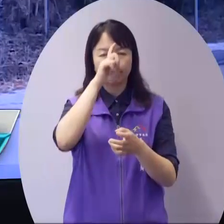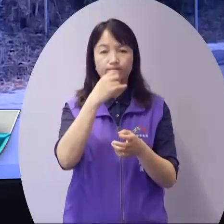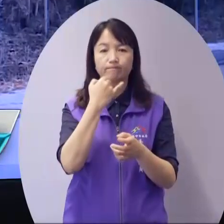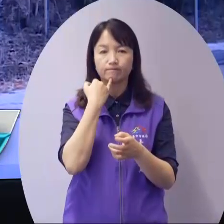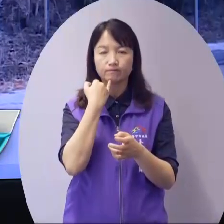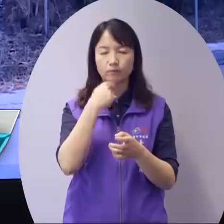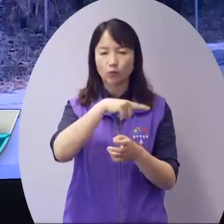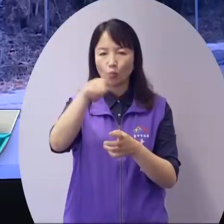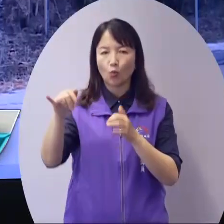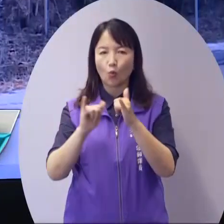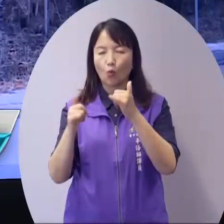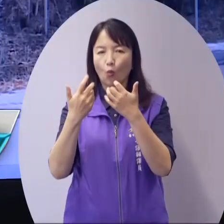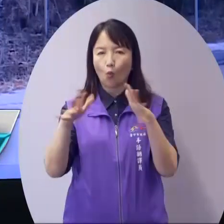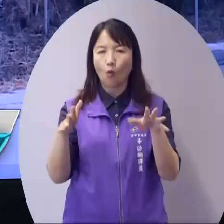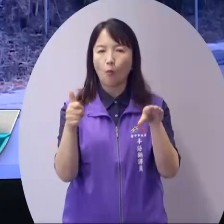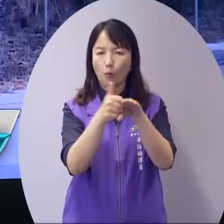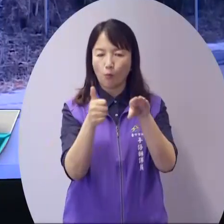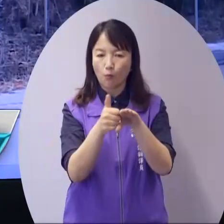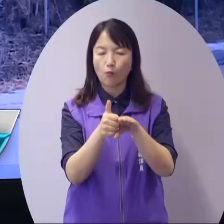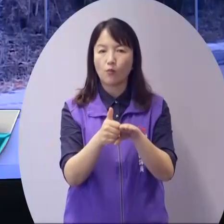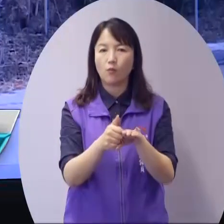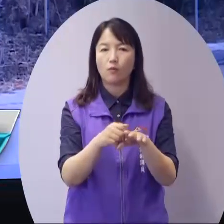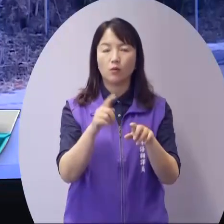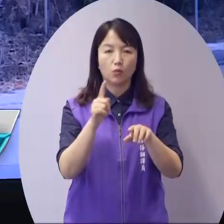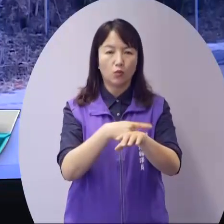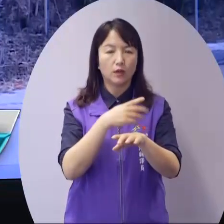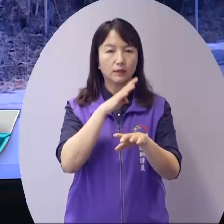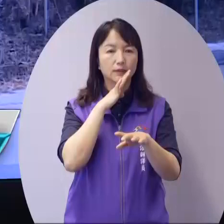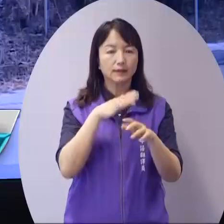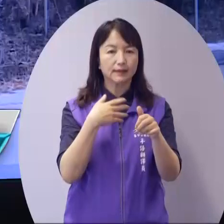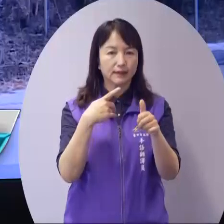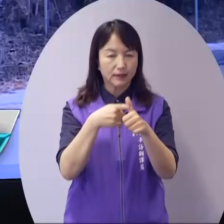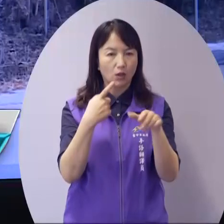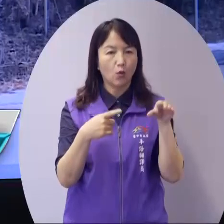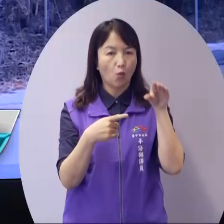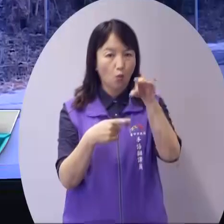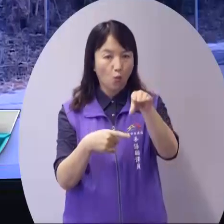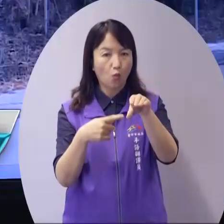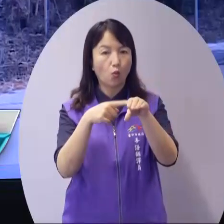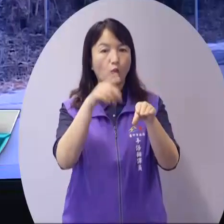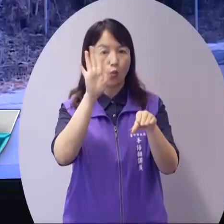望民众能多多使用。那我们希望从供给先给